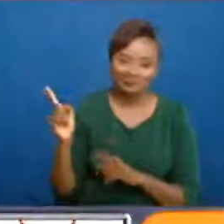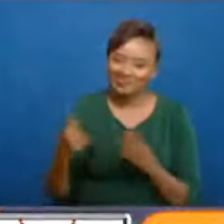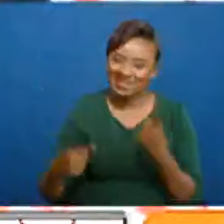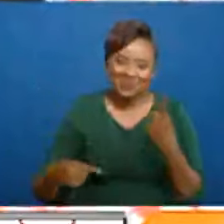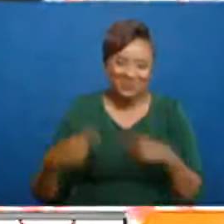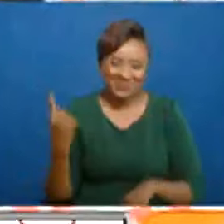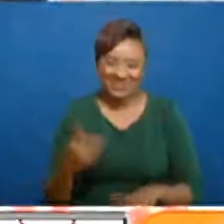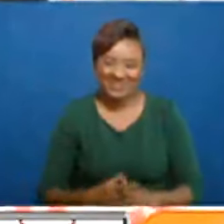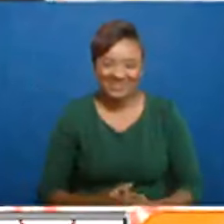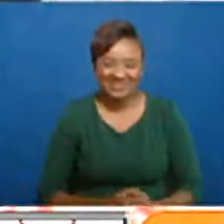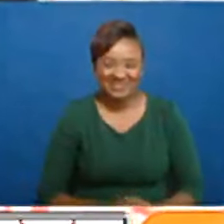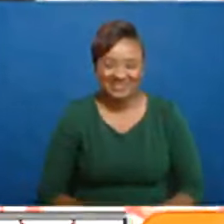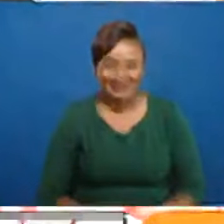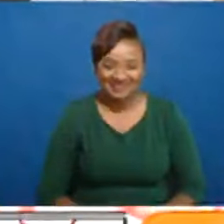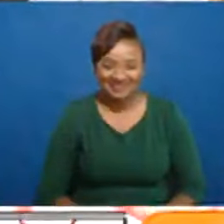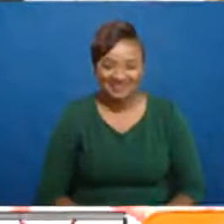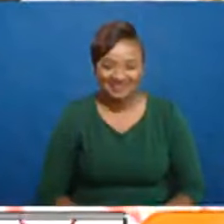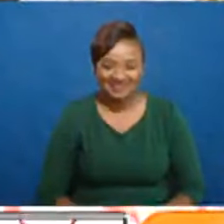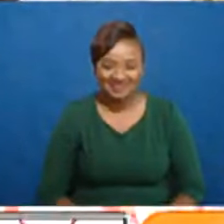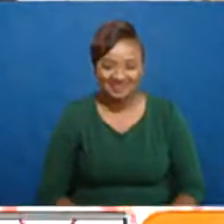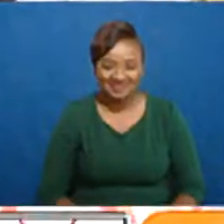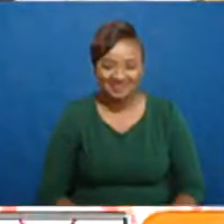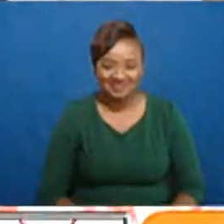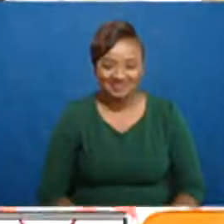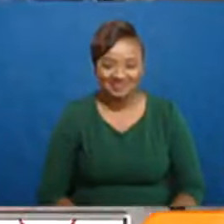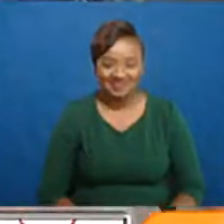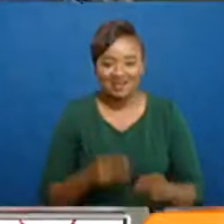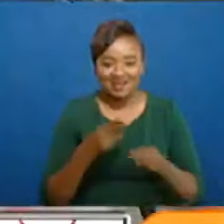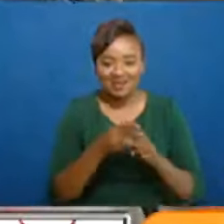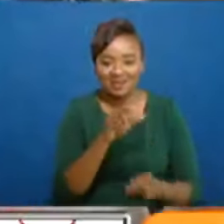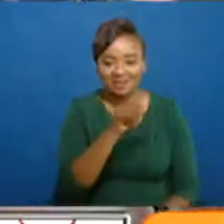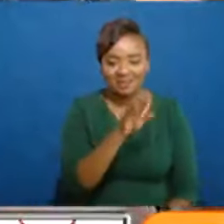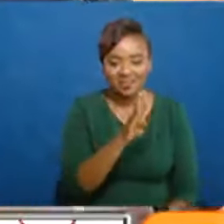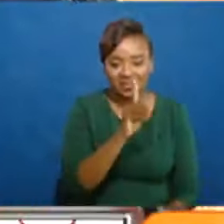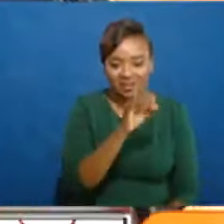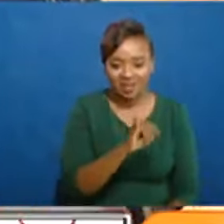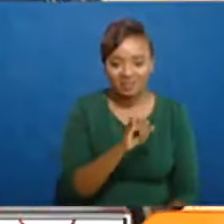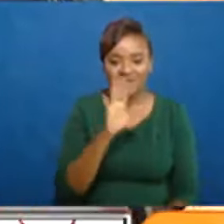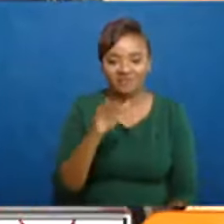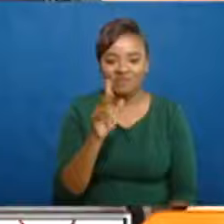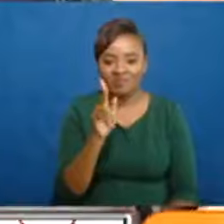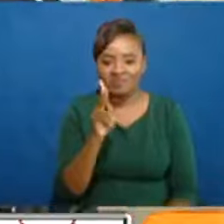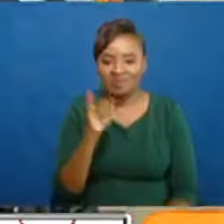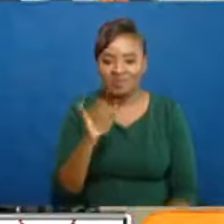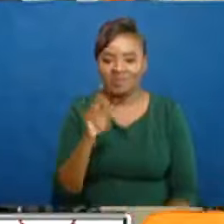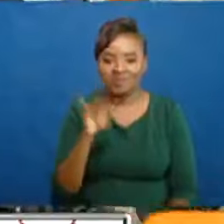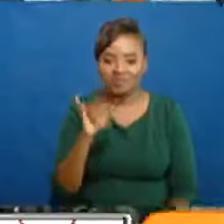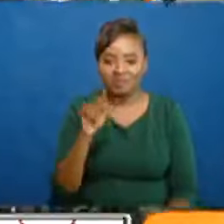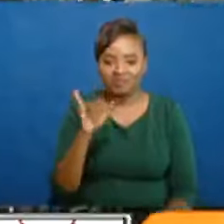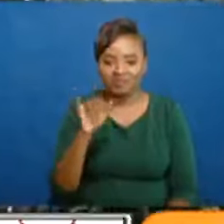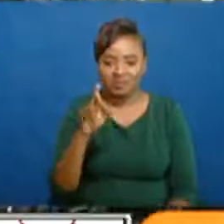midweek jackpot zimepata mwenyewe. Abdi Dida kutoka Kiritiri, kaunti ya Embu.